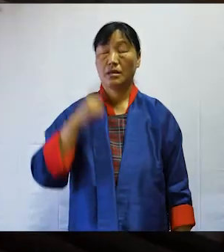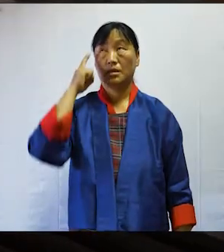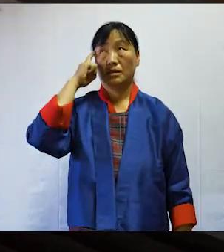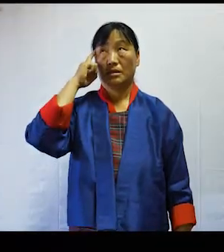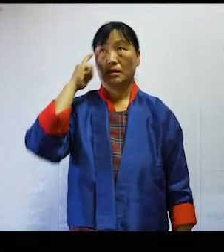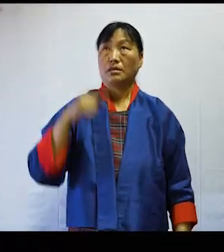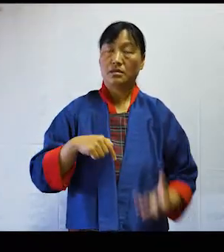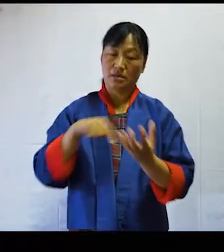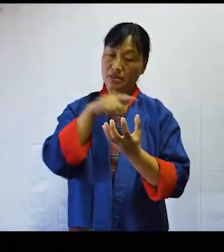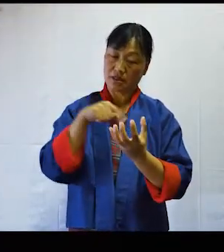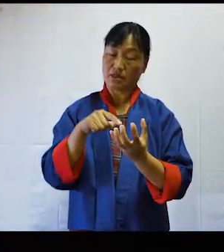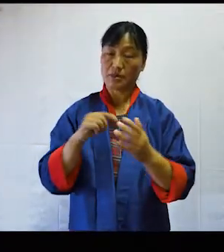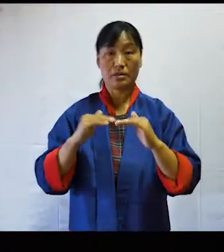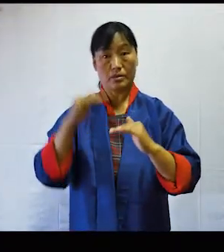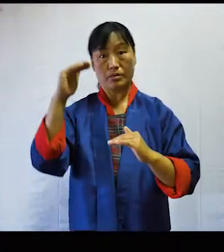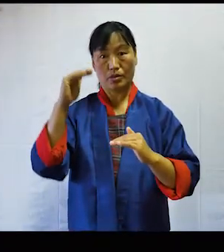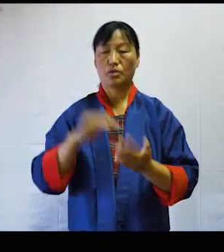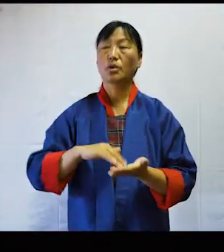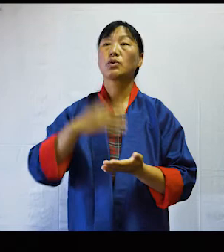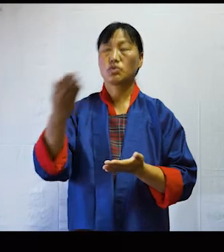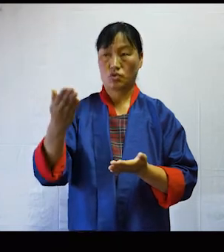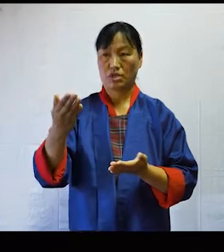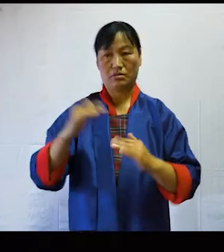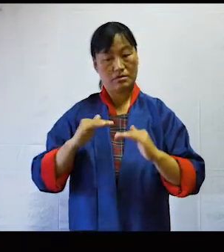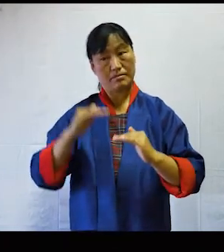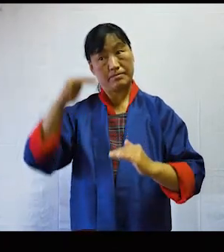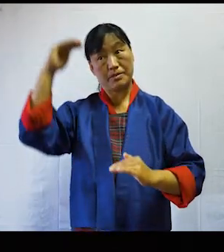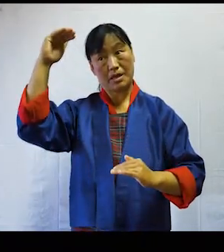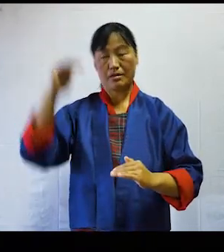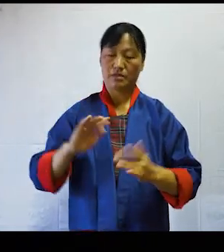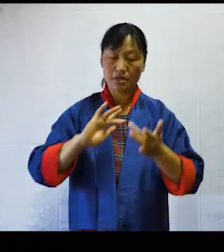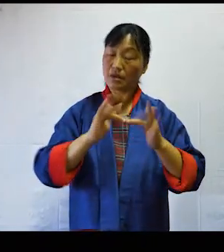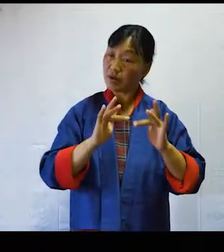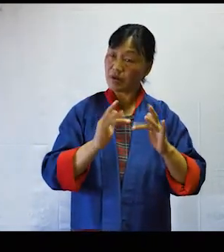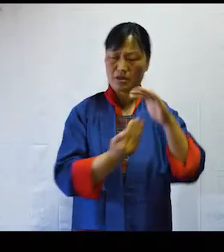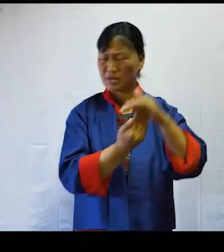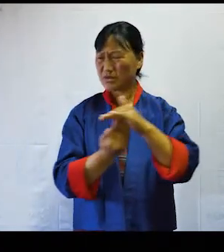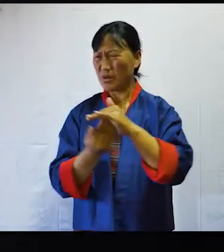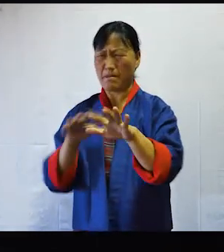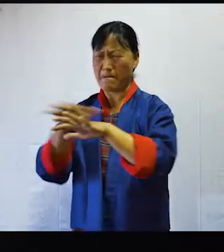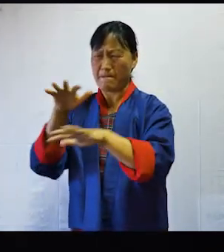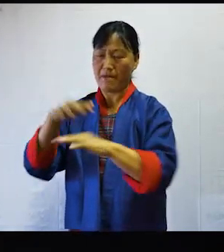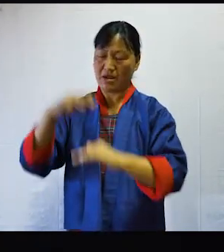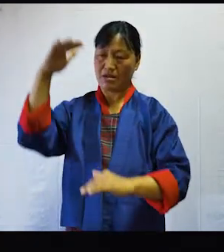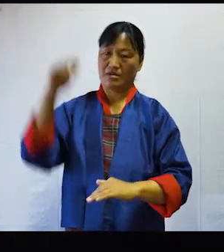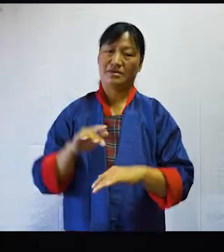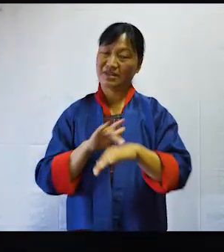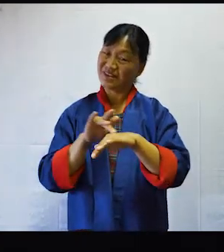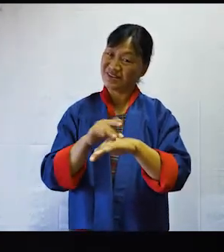म आशा गर्छु हाम्रो देशमा अलरेडी छ तर पनि अझै पनि अब स्पेशल नानीहरूको लागि अरू धेरै स्कुल